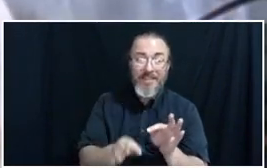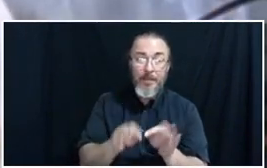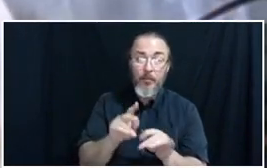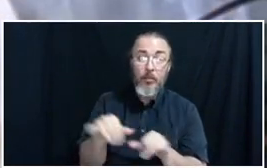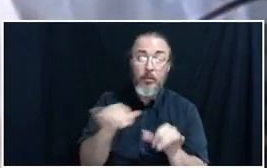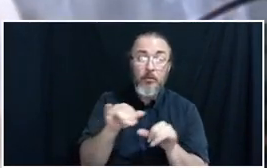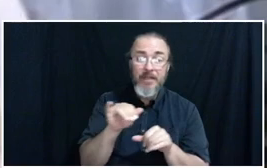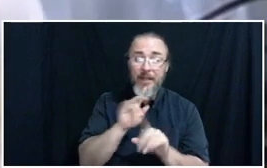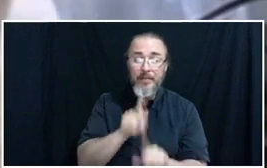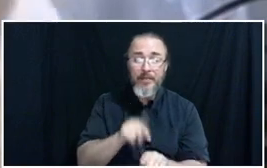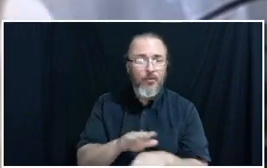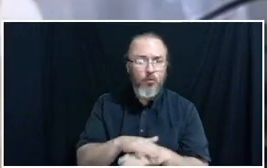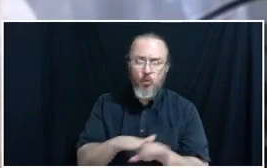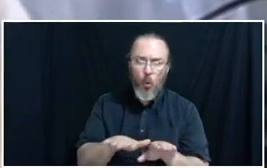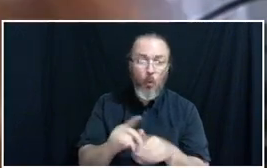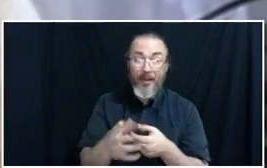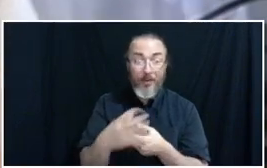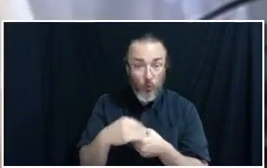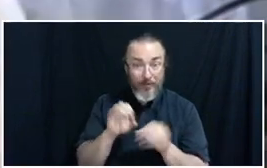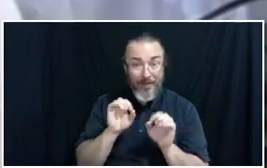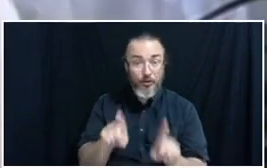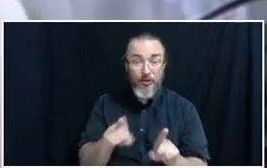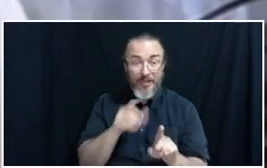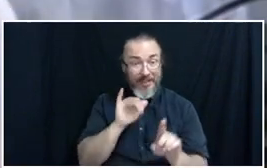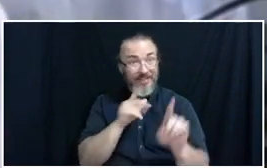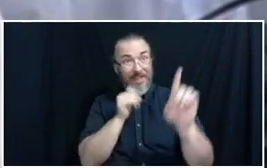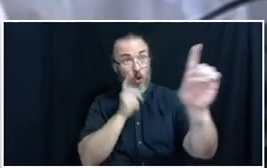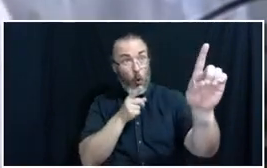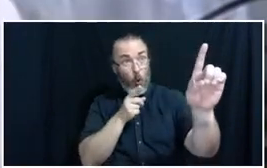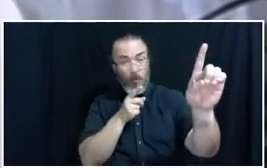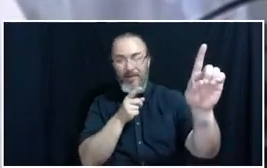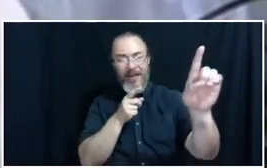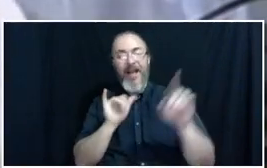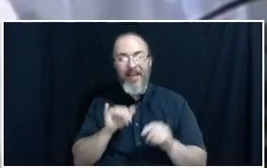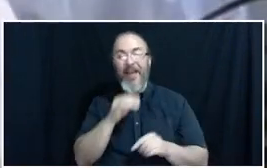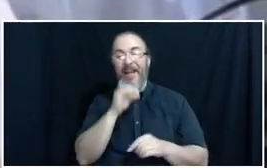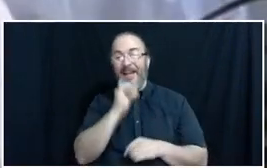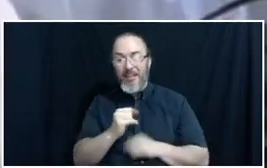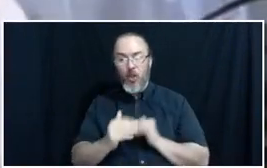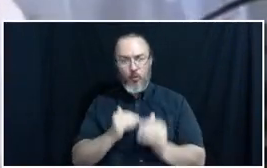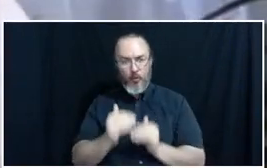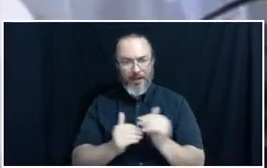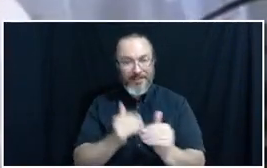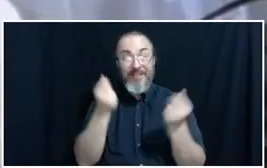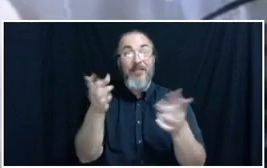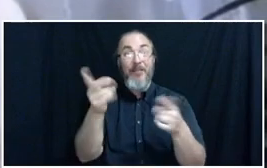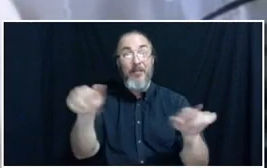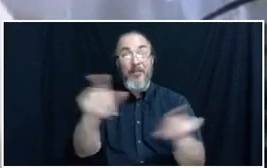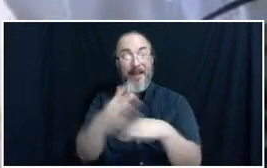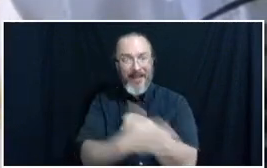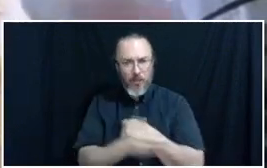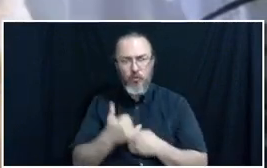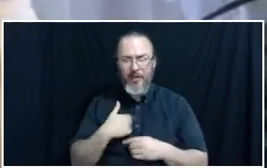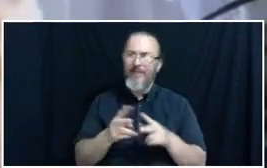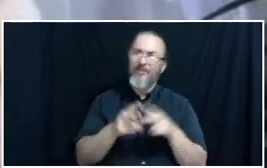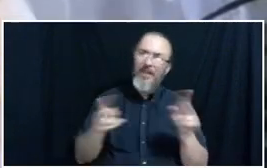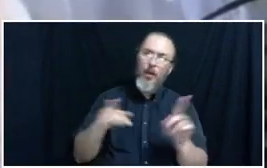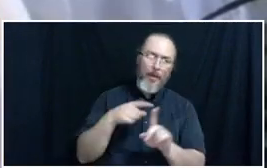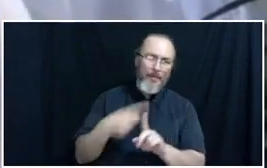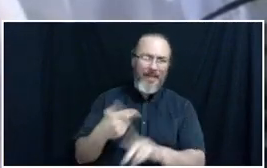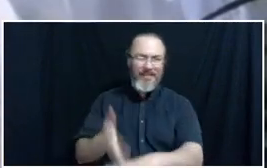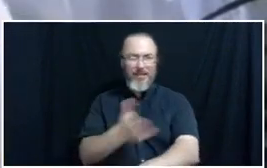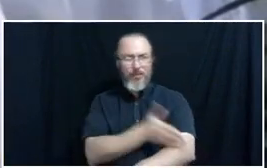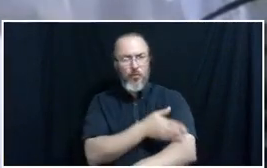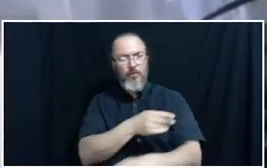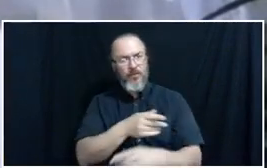dans le sondage, car l'éducation inclusive, ce n'est pas une fin en soi, mais un processus. Et de nombreux ont pris des mesures extrêmement